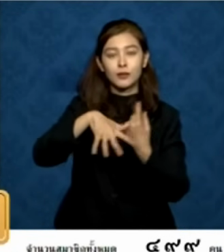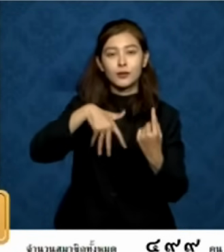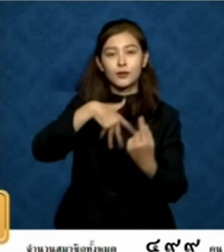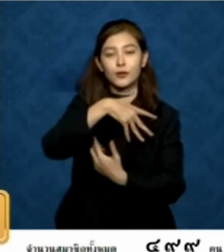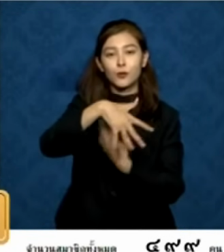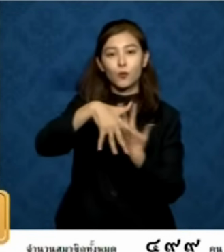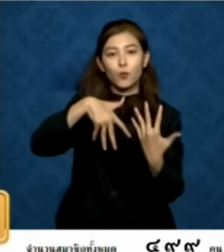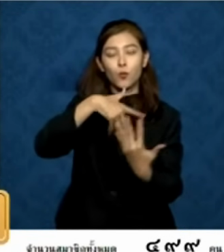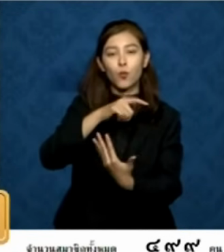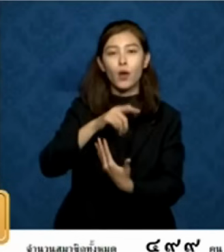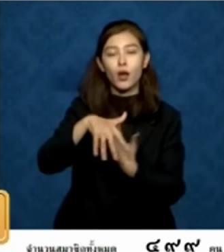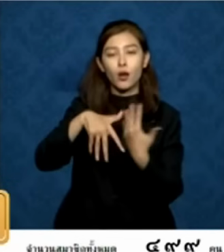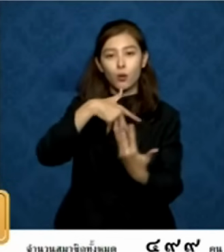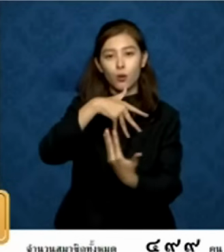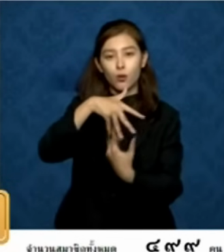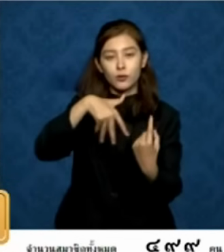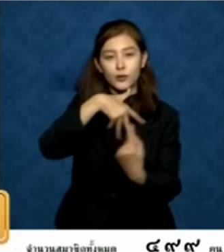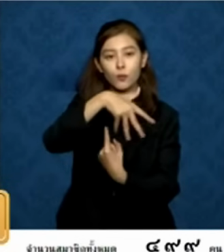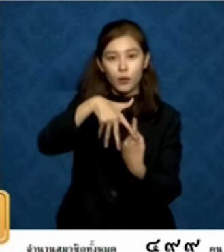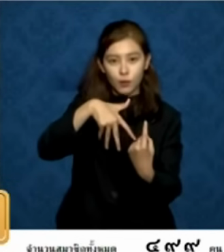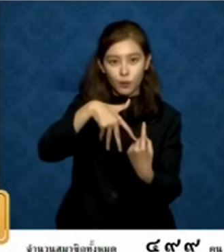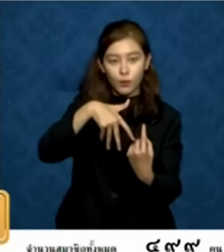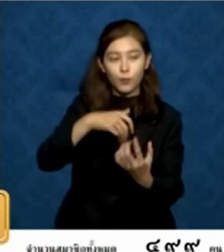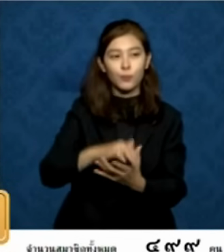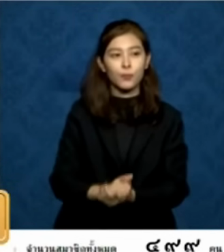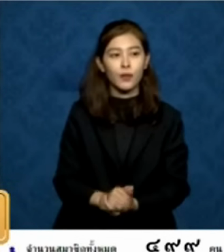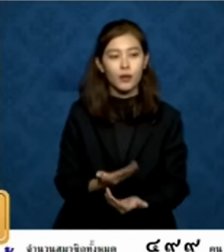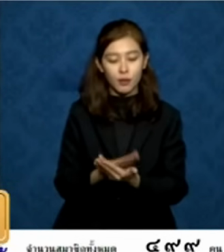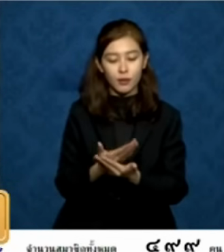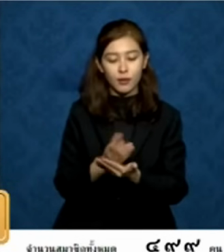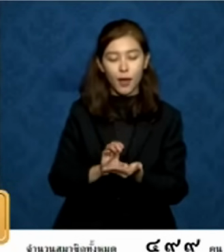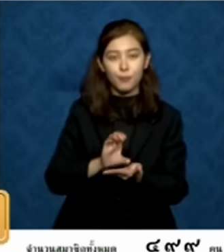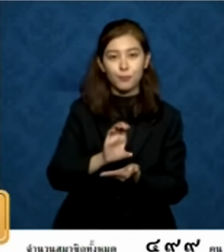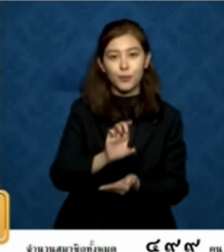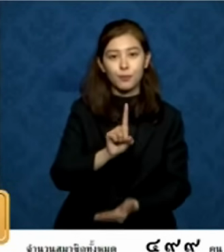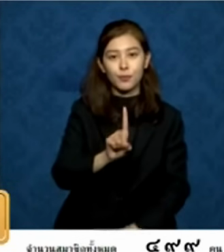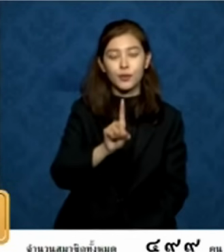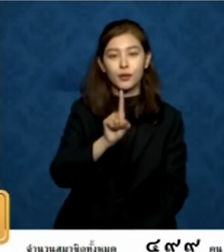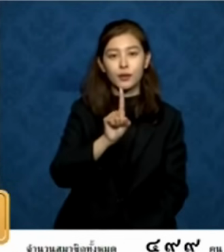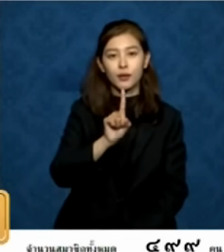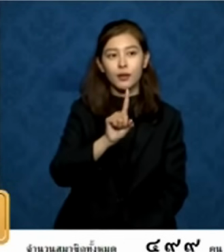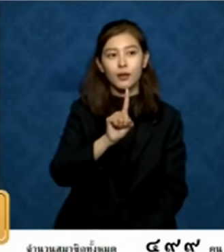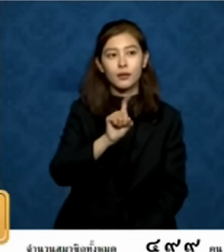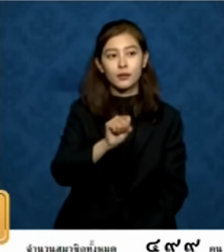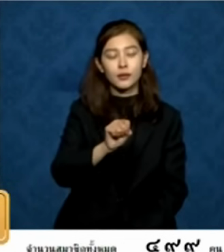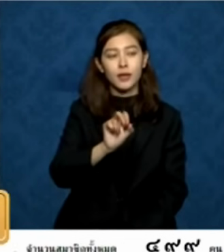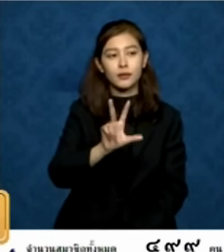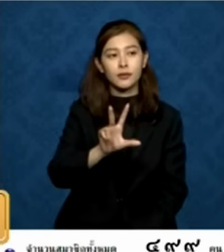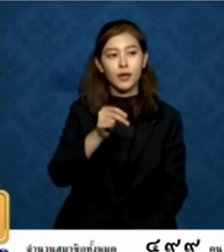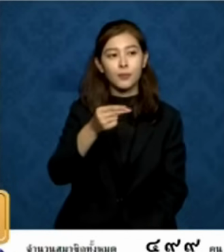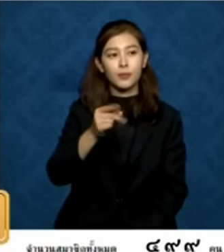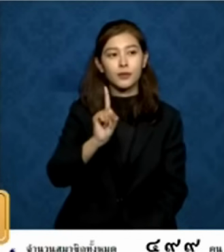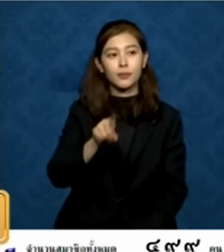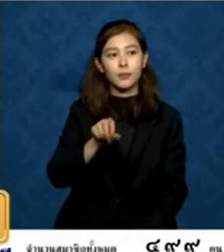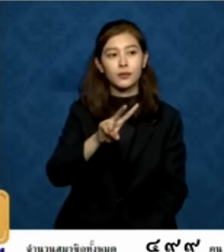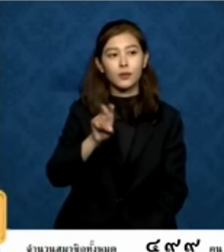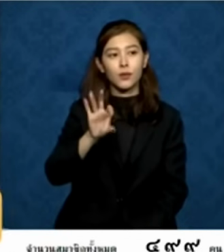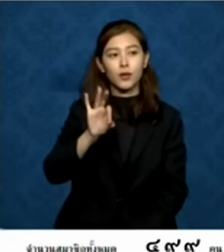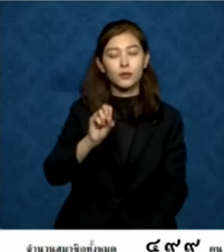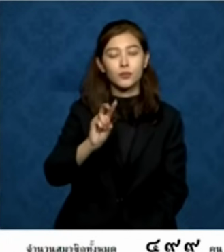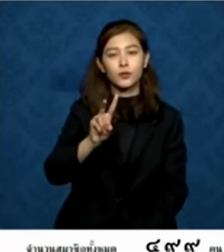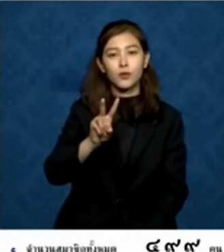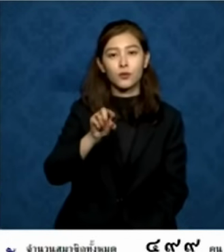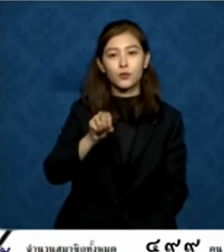นวน 131,292.3 ล้านบาทคิดเป็นร้อยละ 3.8 ของวงเงินงบประมาณเพื่